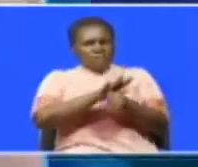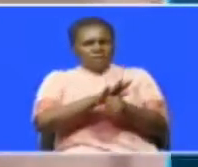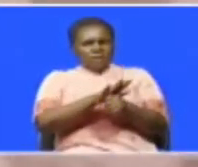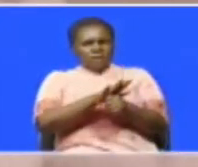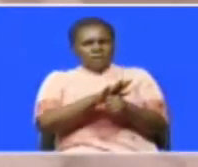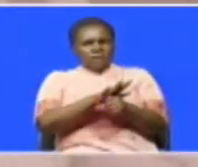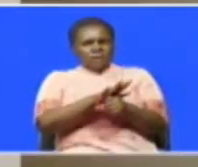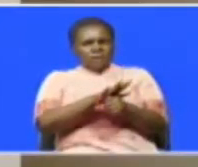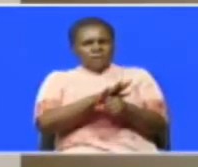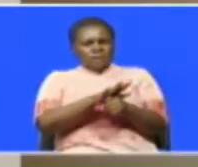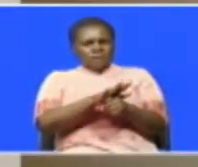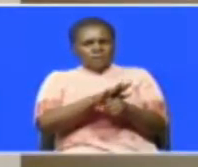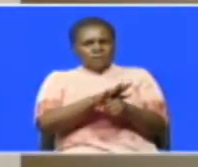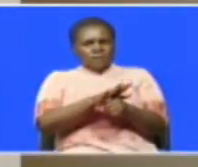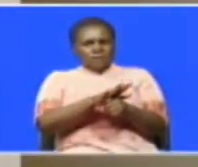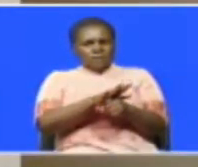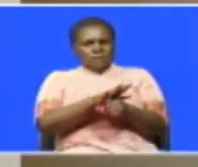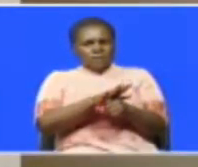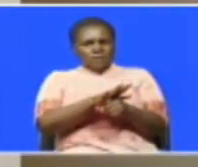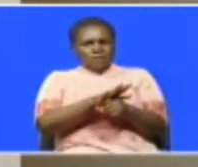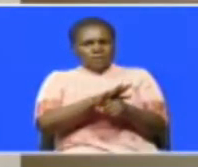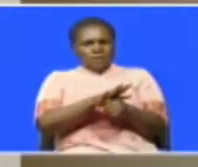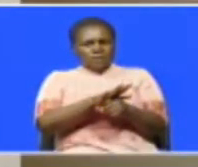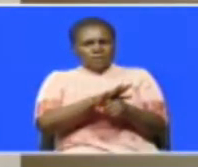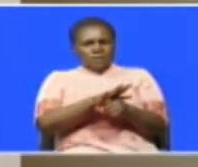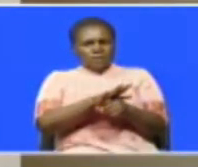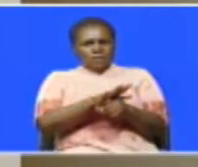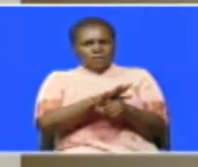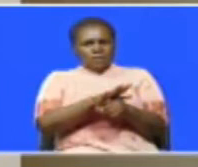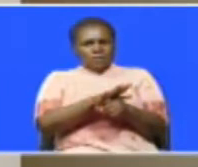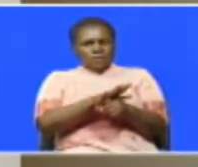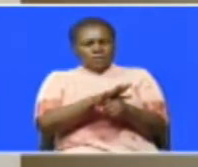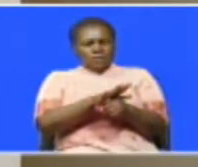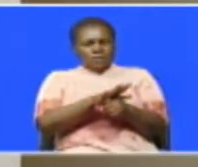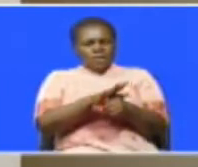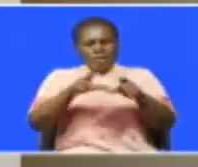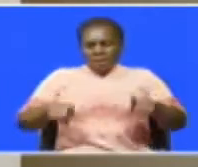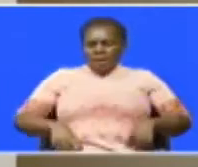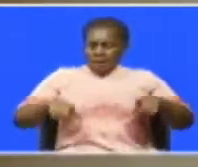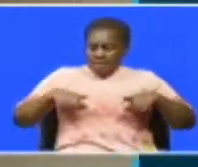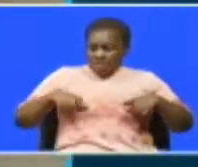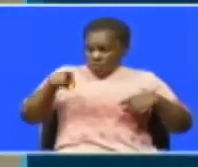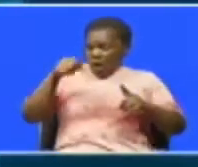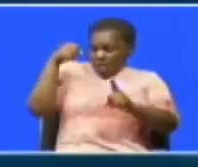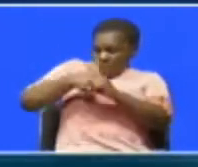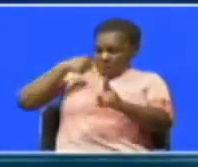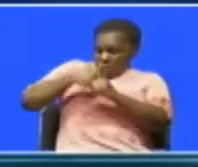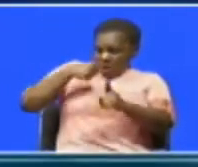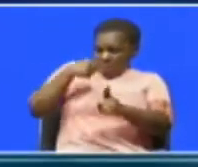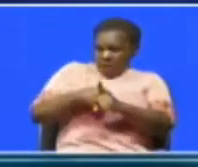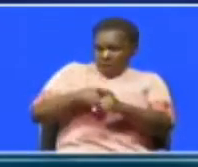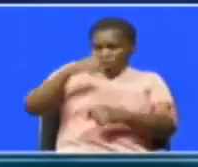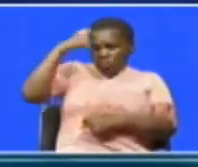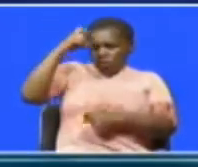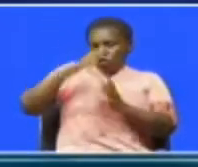na Cowley. If life gives you a lemon, make a lemonade out of it. Maisha ni bidii yako. Ni hekima kuu